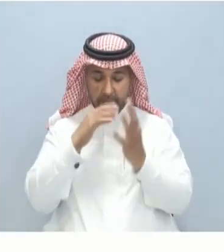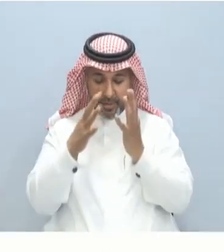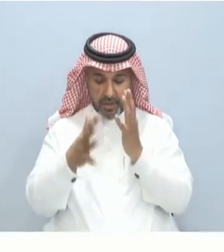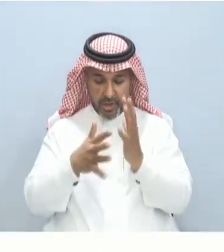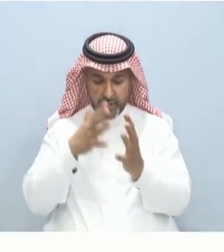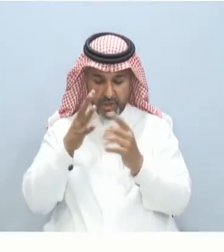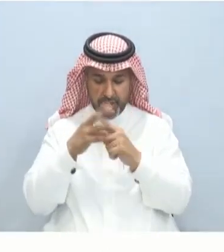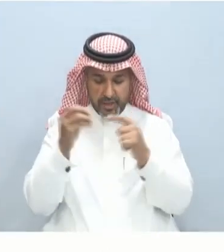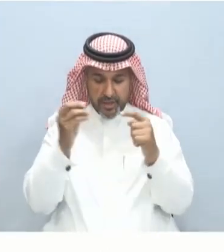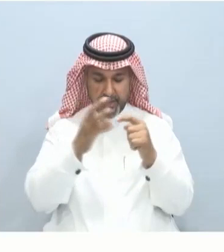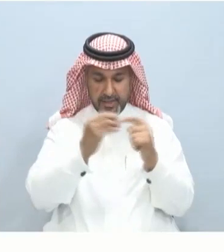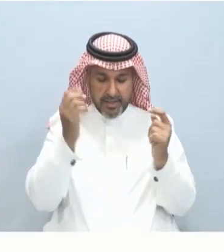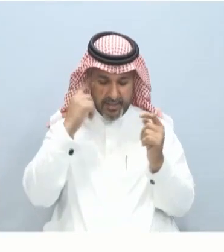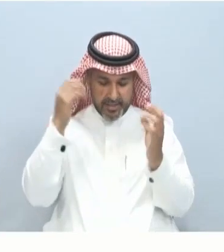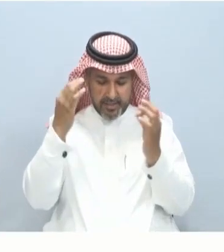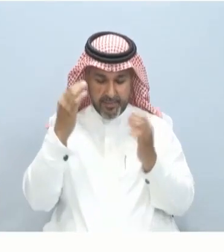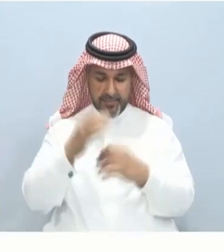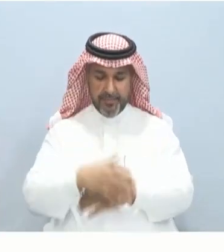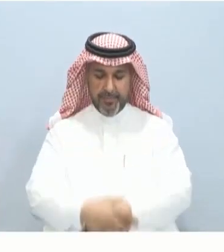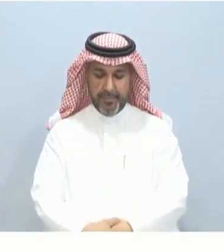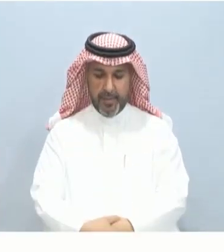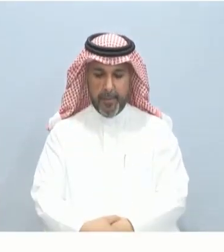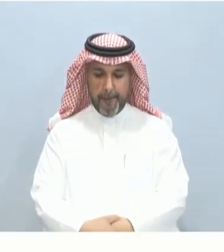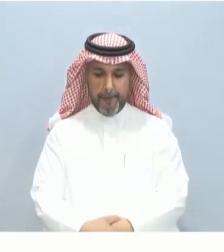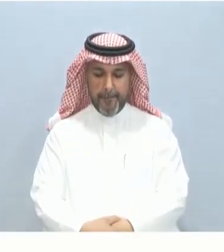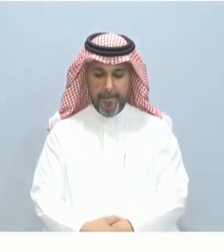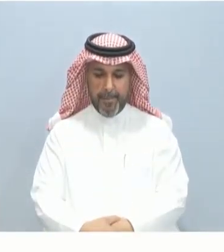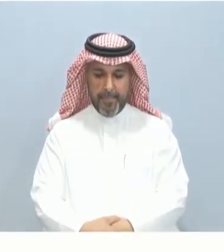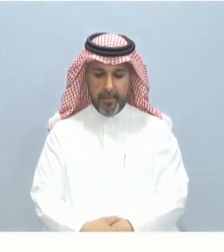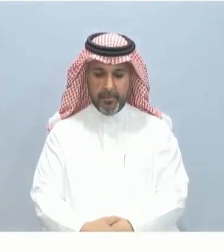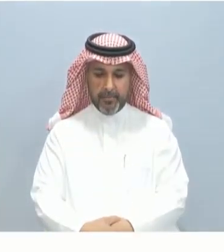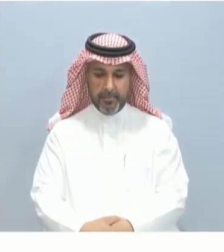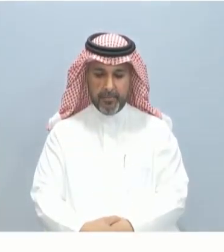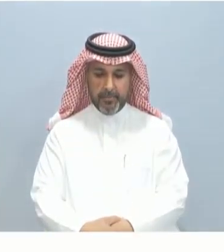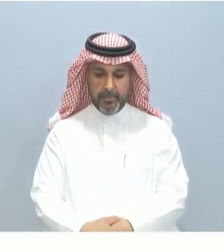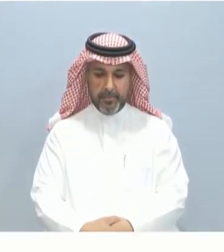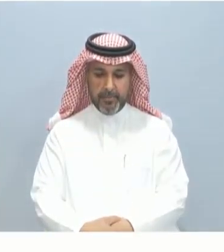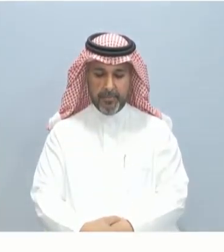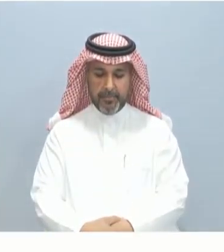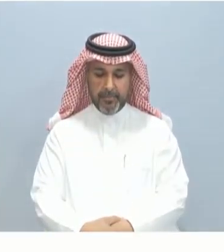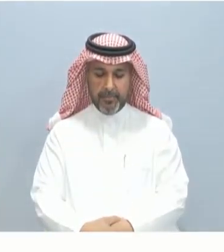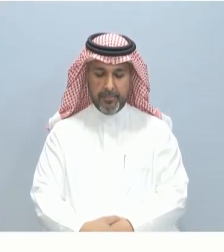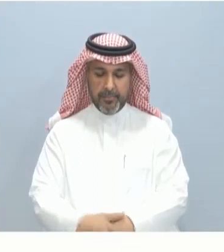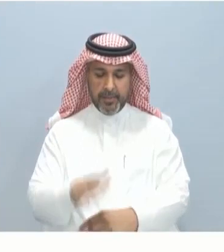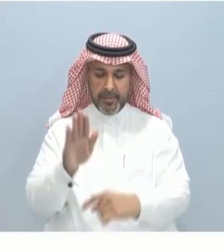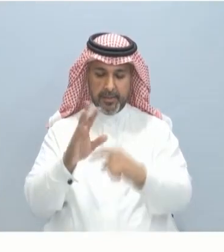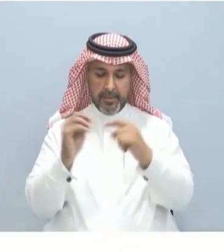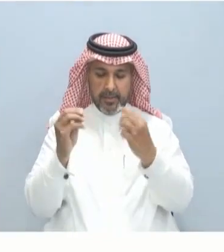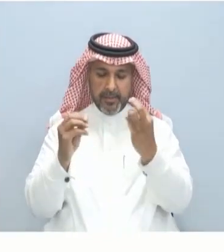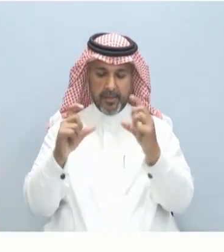والاشاره بينهما ستصبح اشاره سالبه اذا استفدنا من ذلك اننا سنستطيع كتابتها على شكل